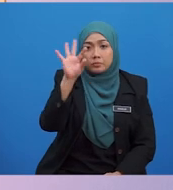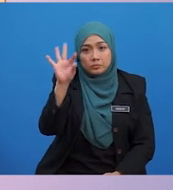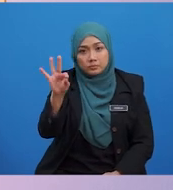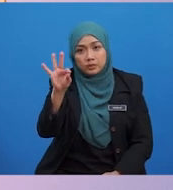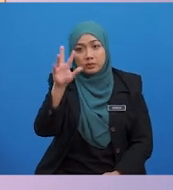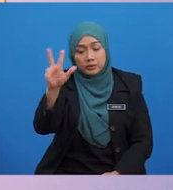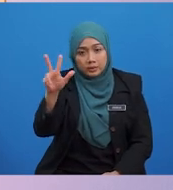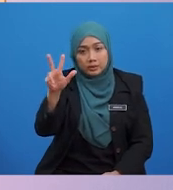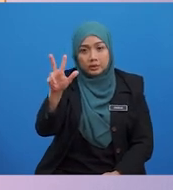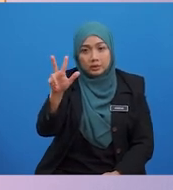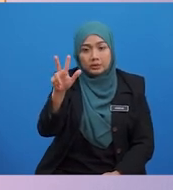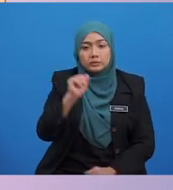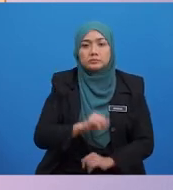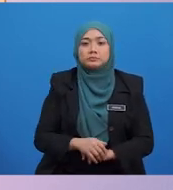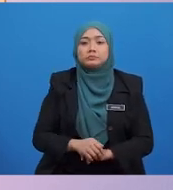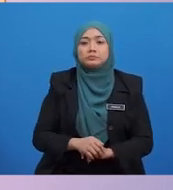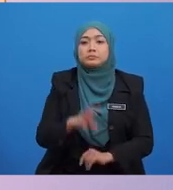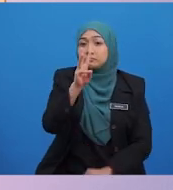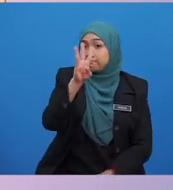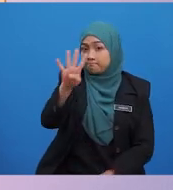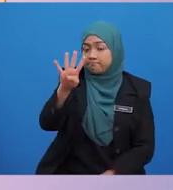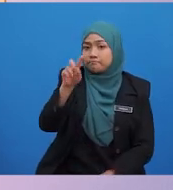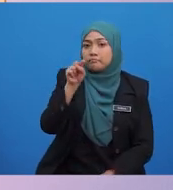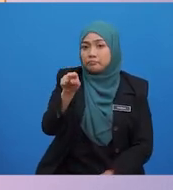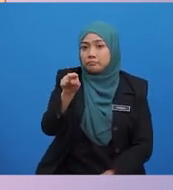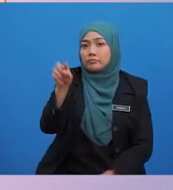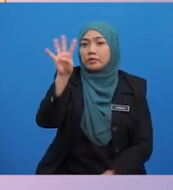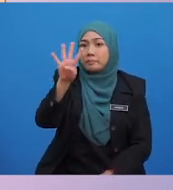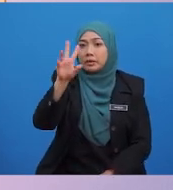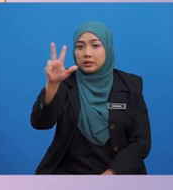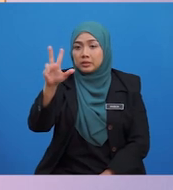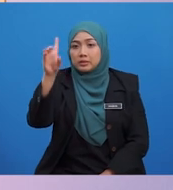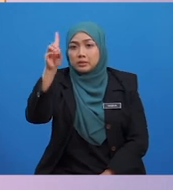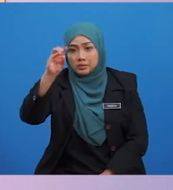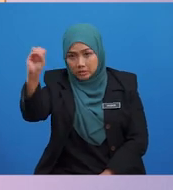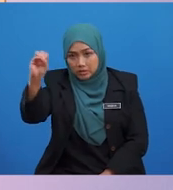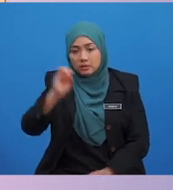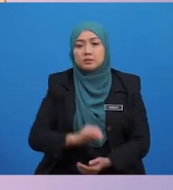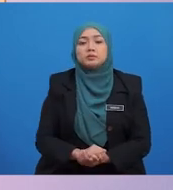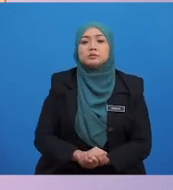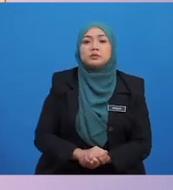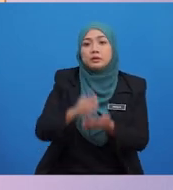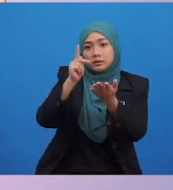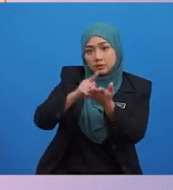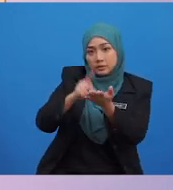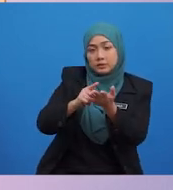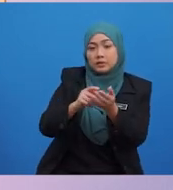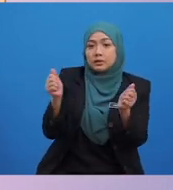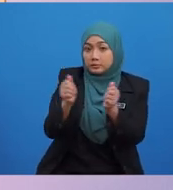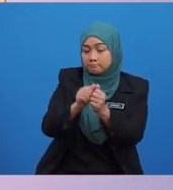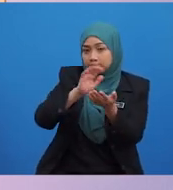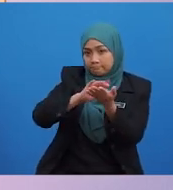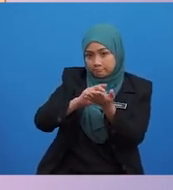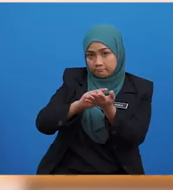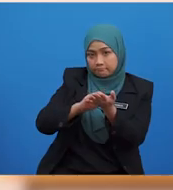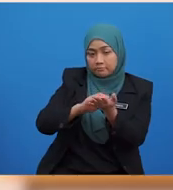jam piro dengan Kak Lite kita dapat CD = 30-an 013